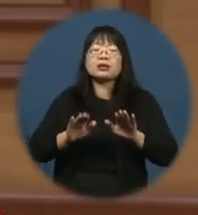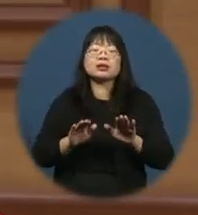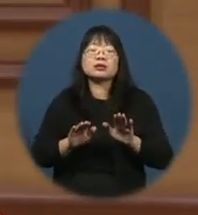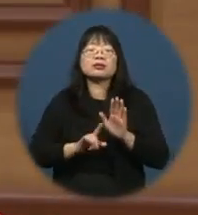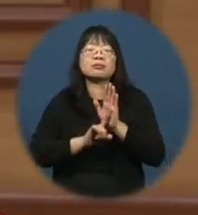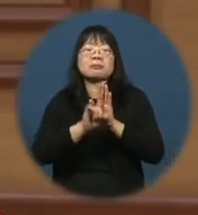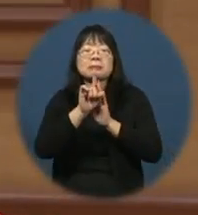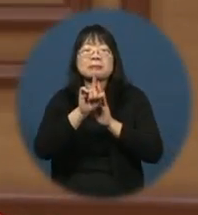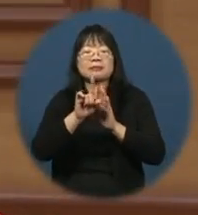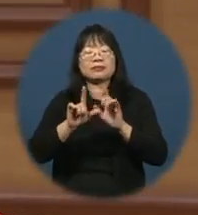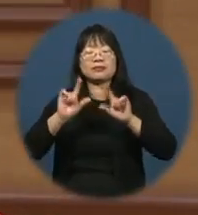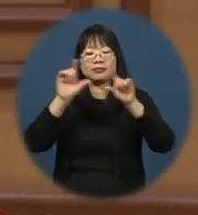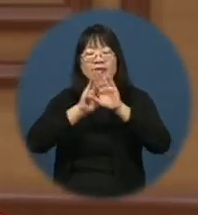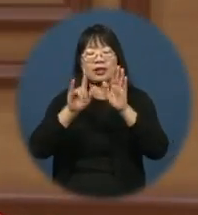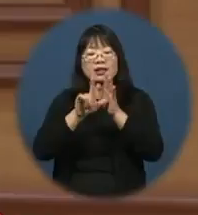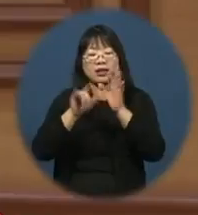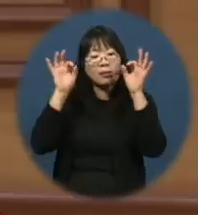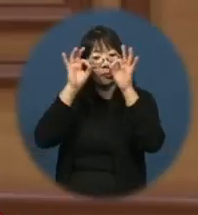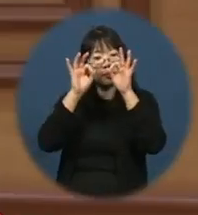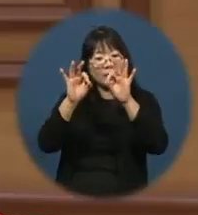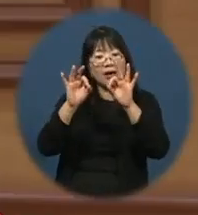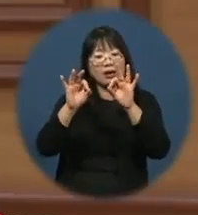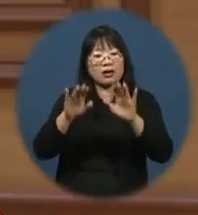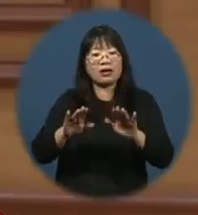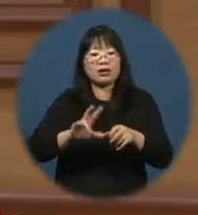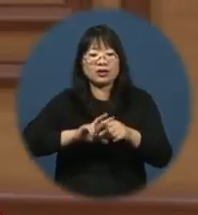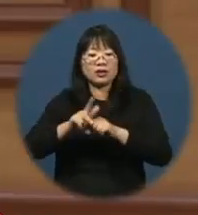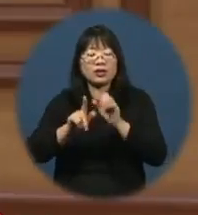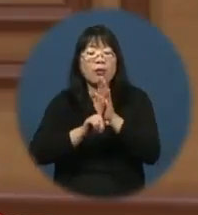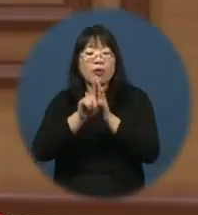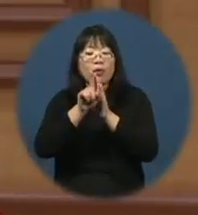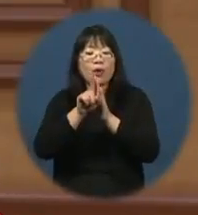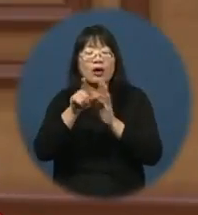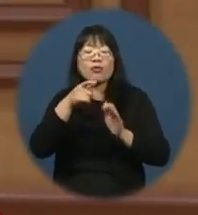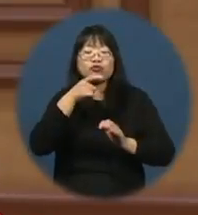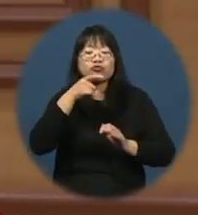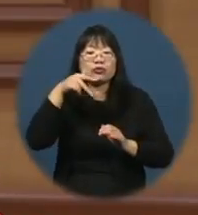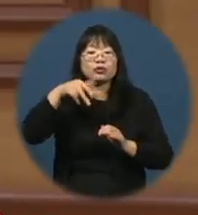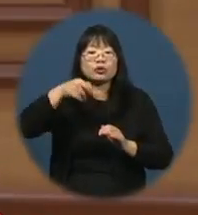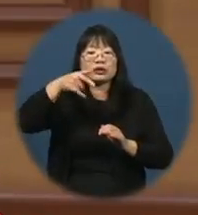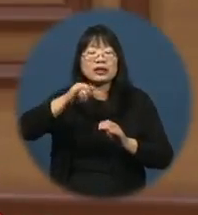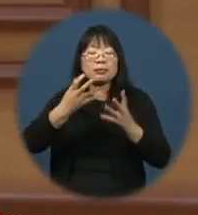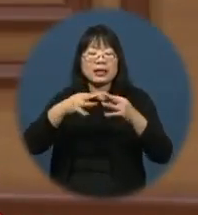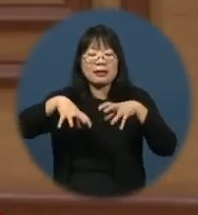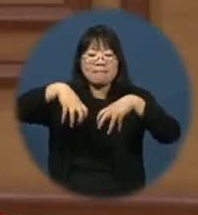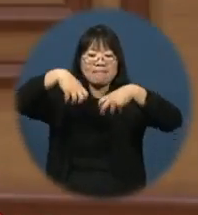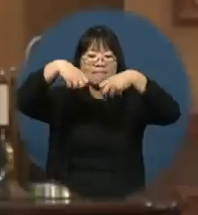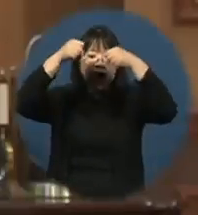시대에 지구의 온도가 상승하게 되면 수증기를 많이 머금게 됩니다.